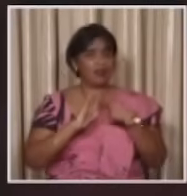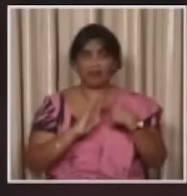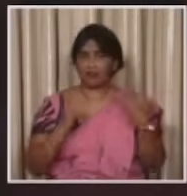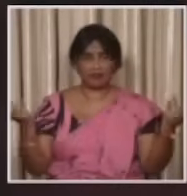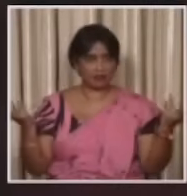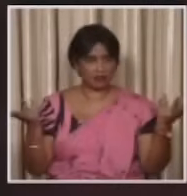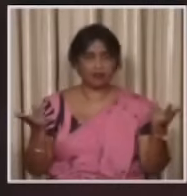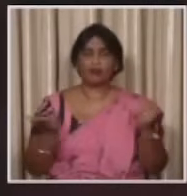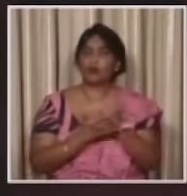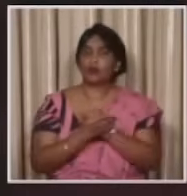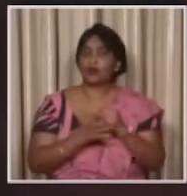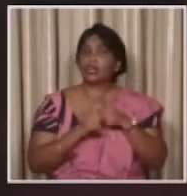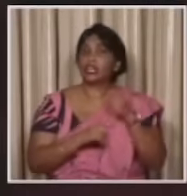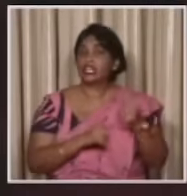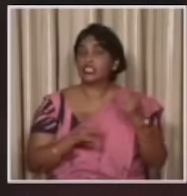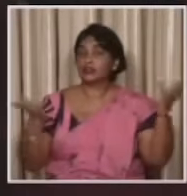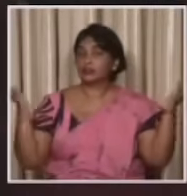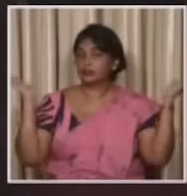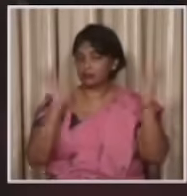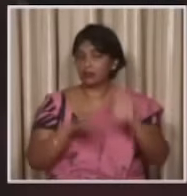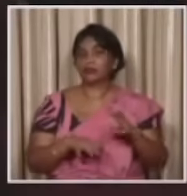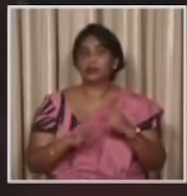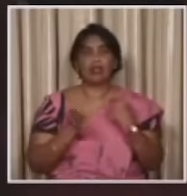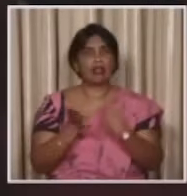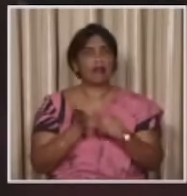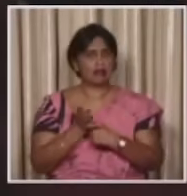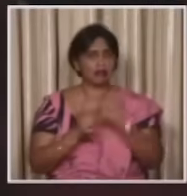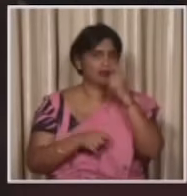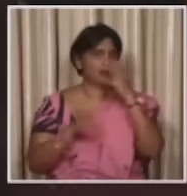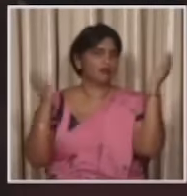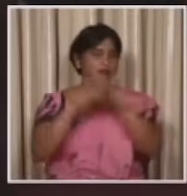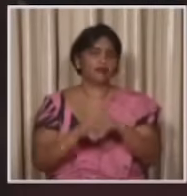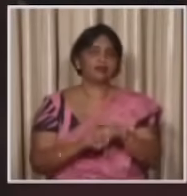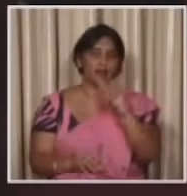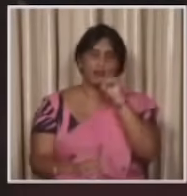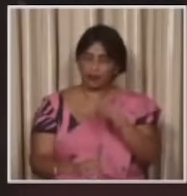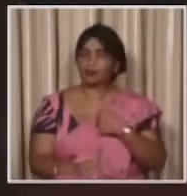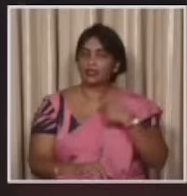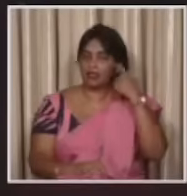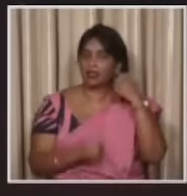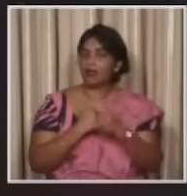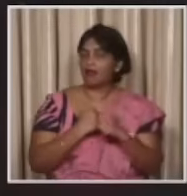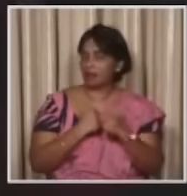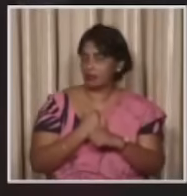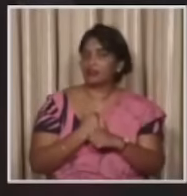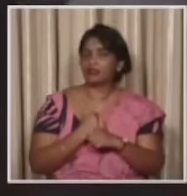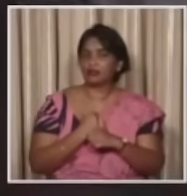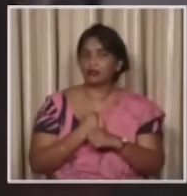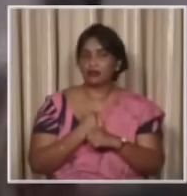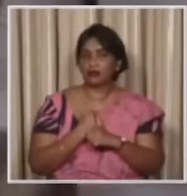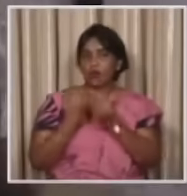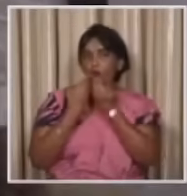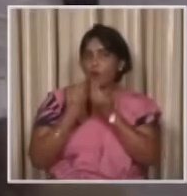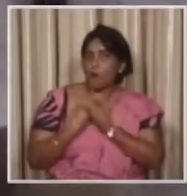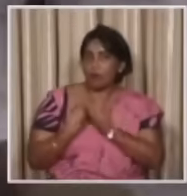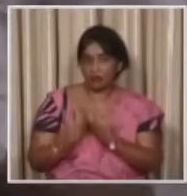එච්චර ප්‍රමාණිකුත් නැහැ. ඔක්කොම එන්ජිනේරුව කියලා ගණන්ලා අර රංජන් ජයලාල්ලා වගේ කට්ටියක් ගෙනල්ලා වාඩි කරා. මම ඇත්තටම හිතුවේ මේක හදනකට රංජන්ගෙන්වත් පොඩි